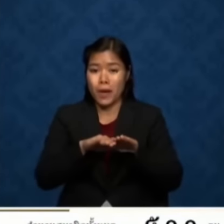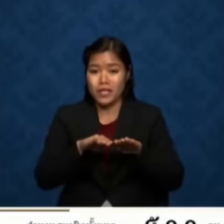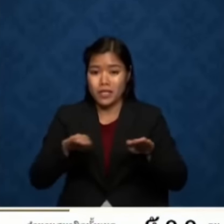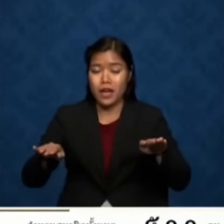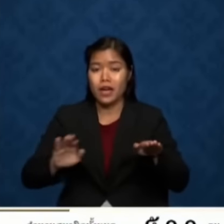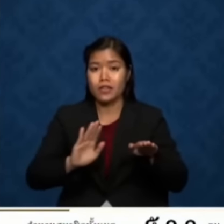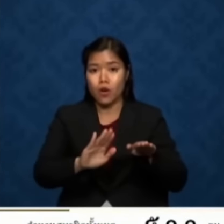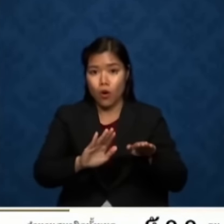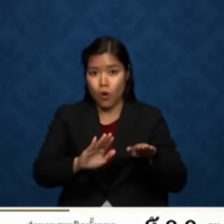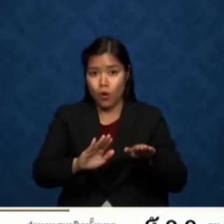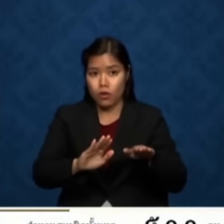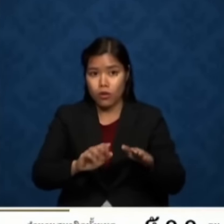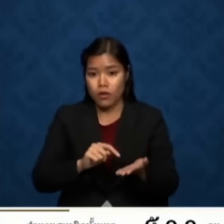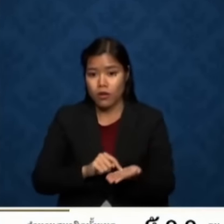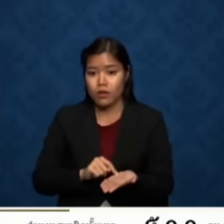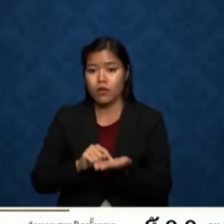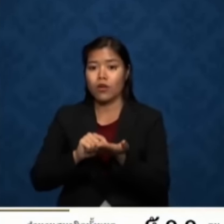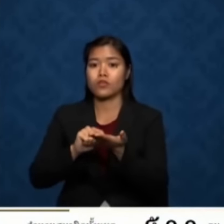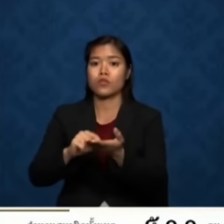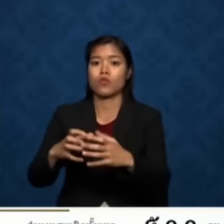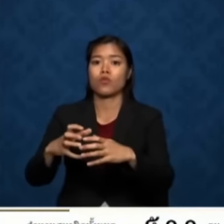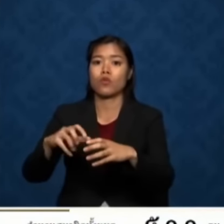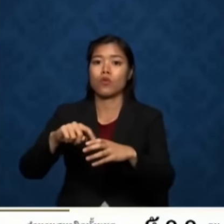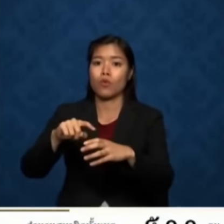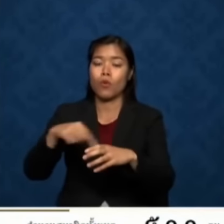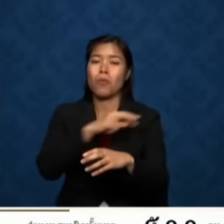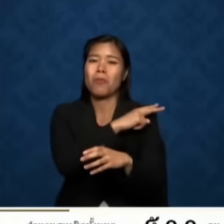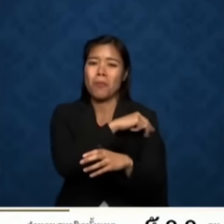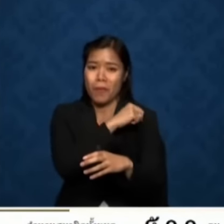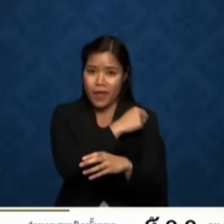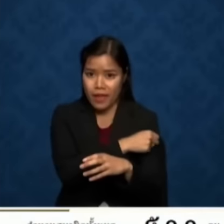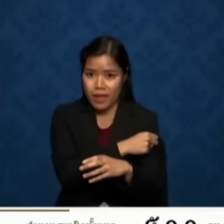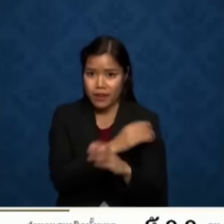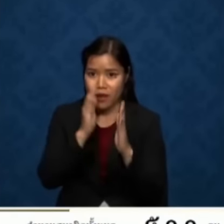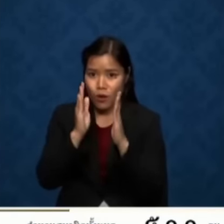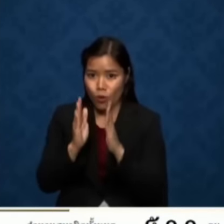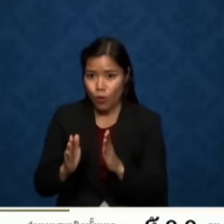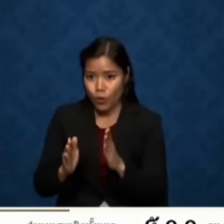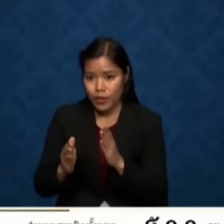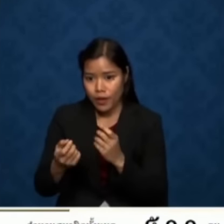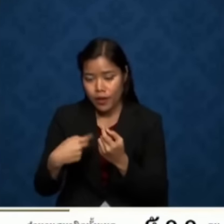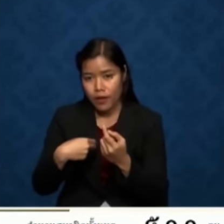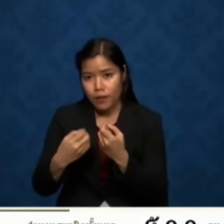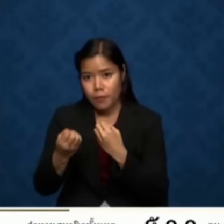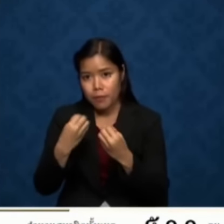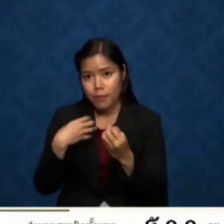เรื่องไปให้คณะแพทย์โรงพยาบาลราชทัณฑ์หลายคนได้มีความเห็น